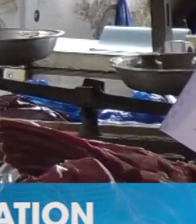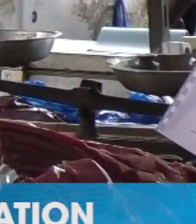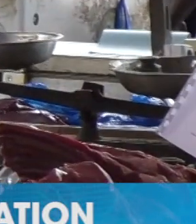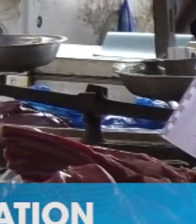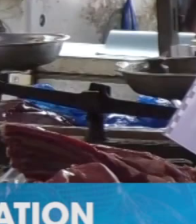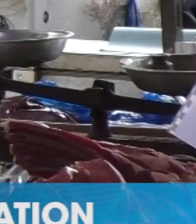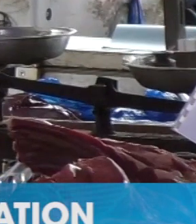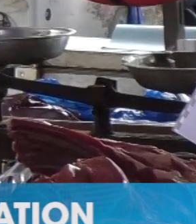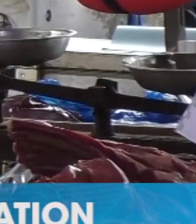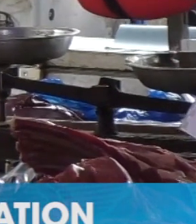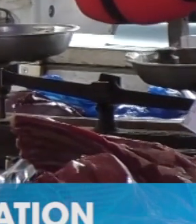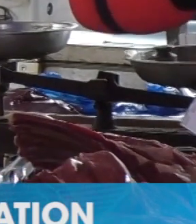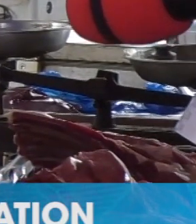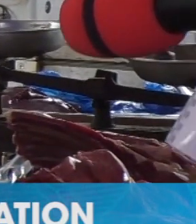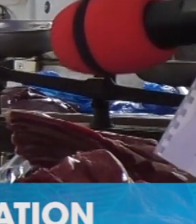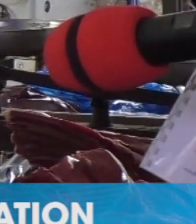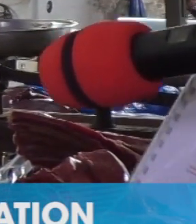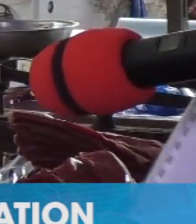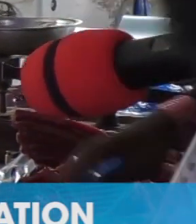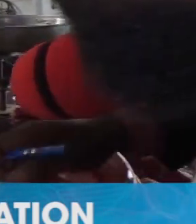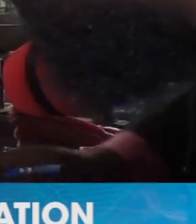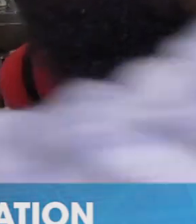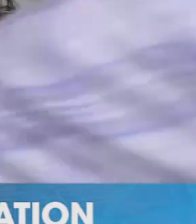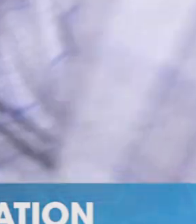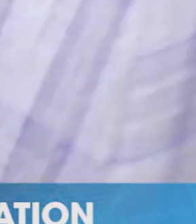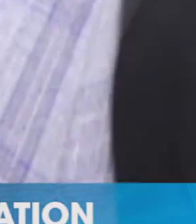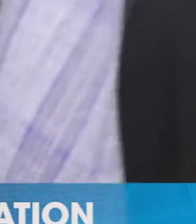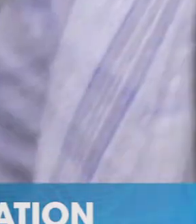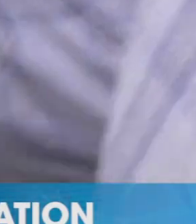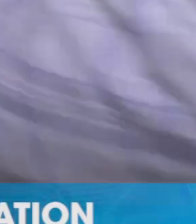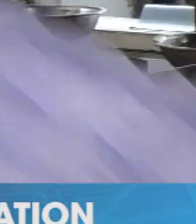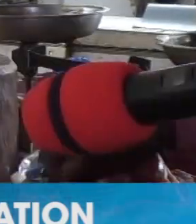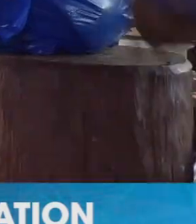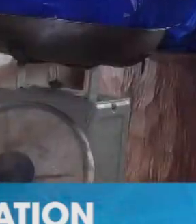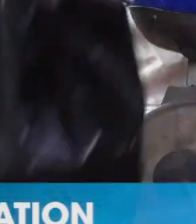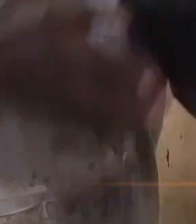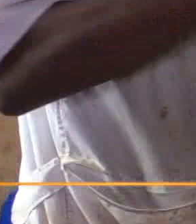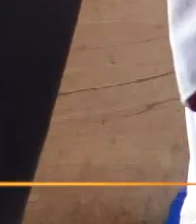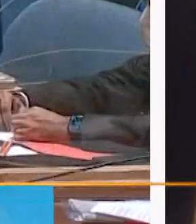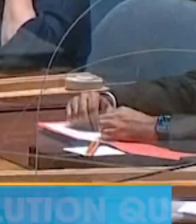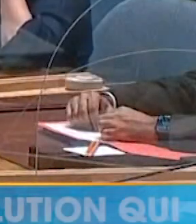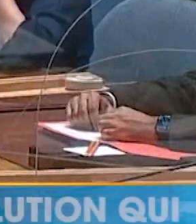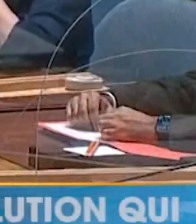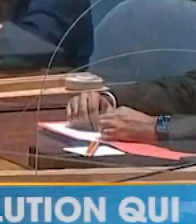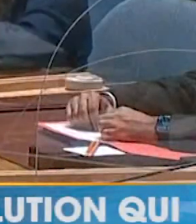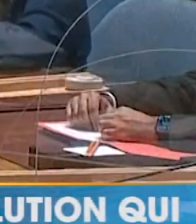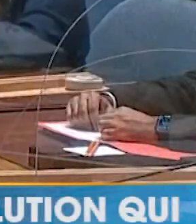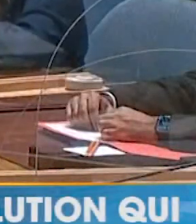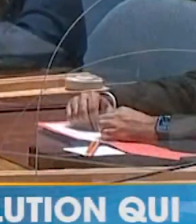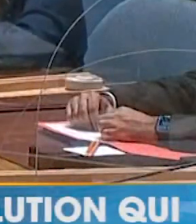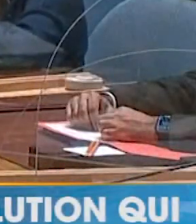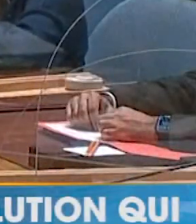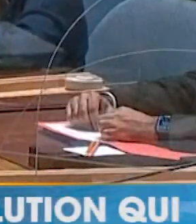l'application effective de cette mesure. Les agents investissent donc le terrain pour s'en assurer. L'Assemblée générale de